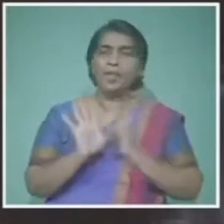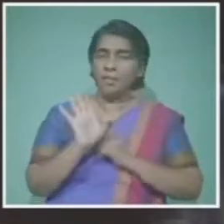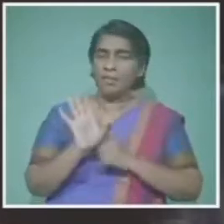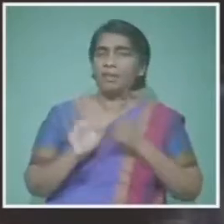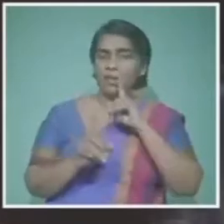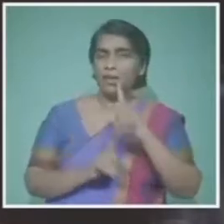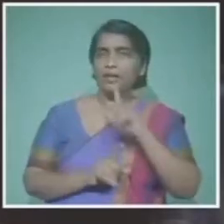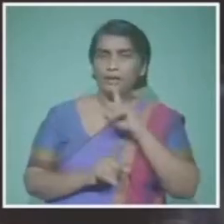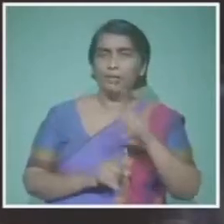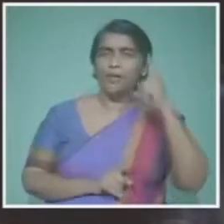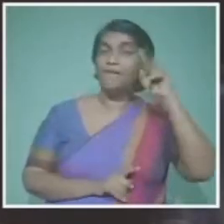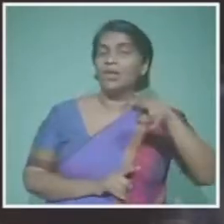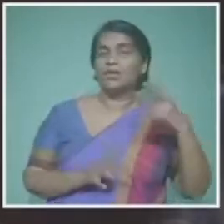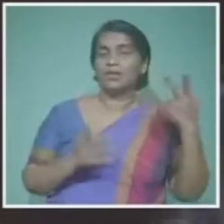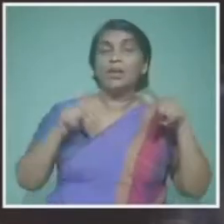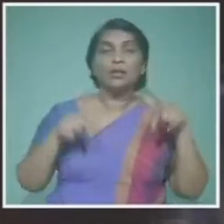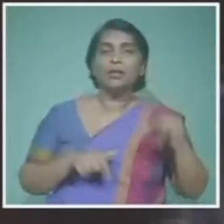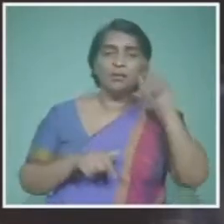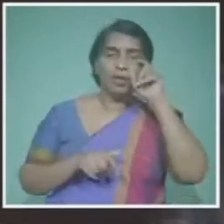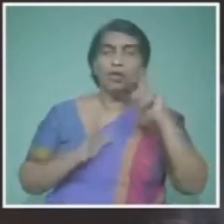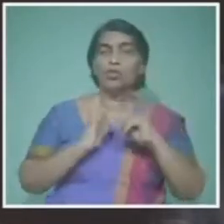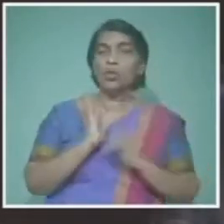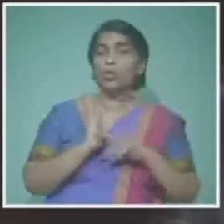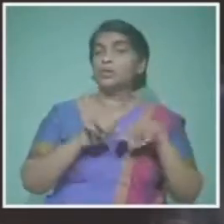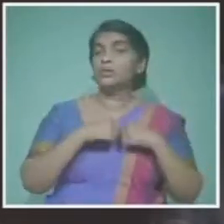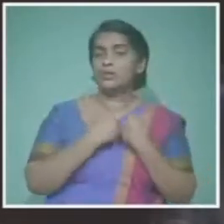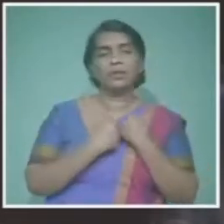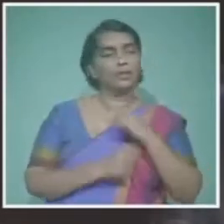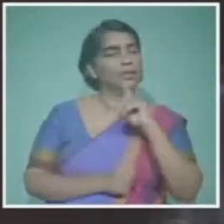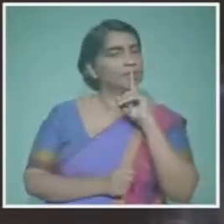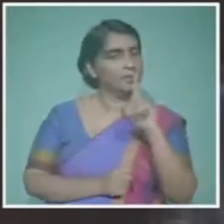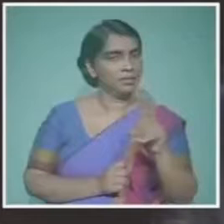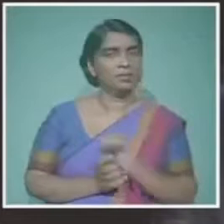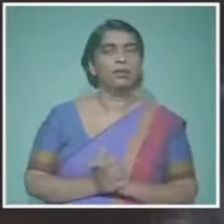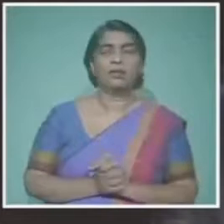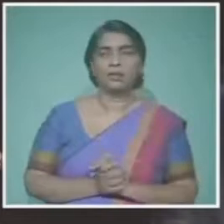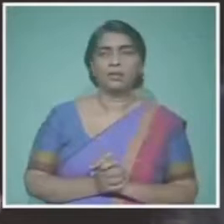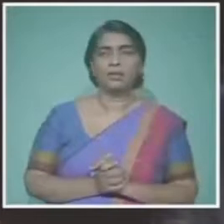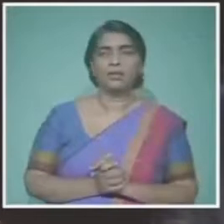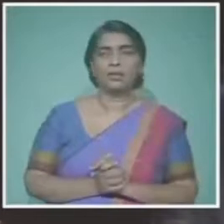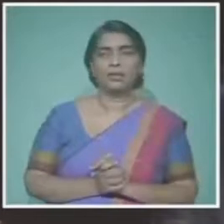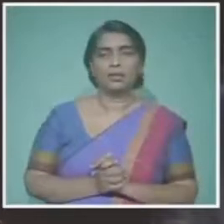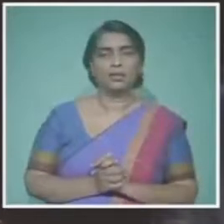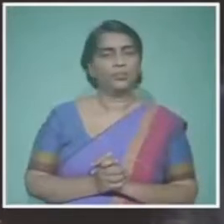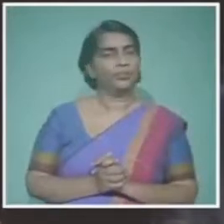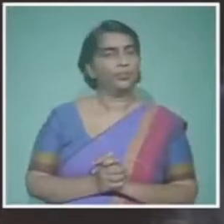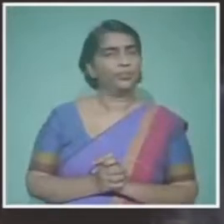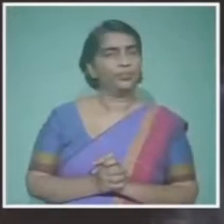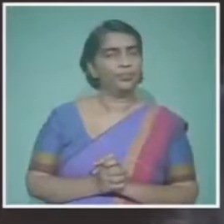ආවා විශ්වාස කරලා දැන් බලන්න විශේෂ ජාතීන්ගේ සංවිධාන කියනවා මේ ස්පෙෂල් රිපෝර්ට් ඔෆ් UN